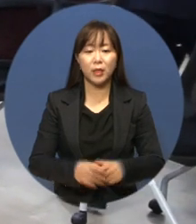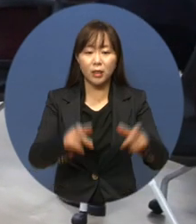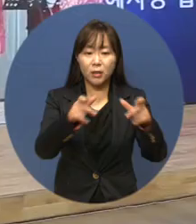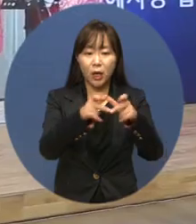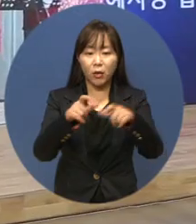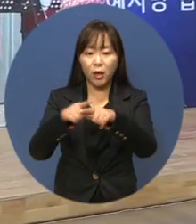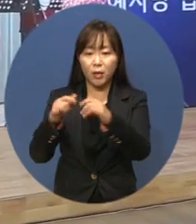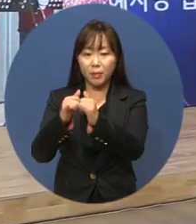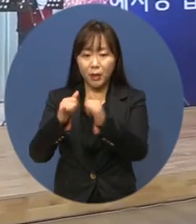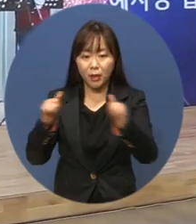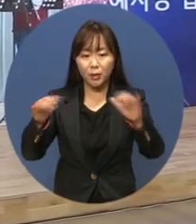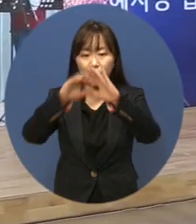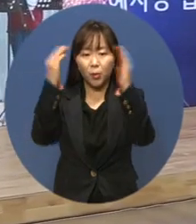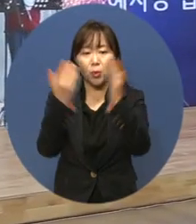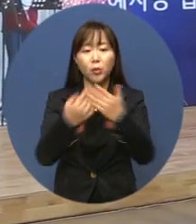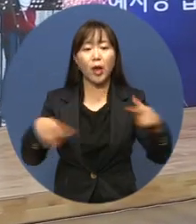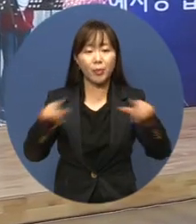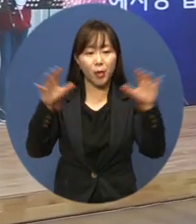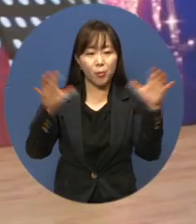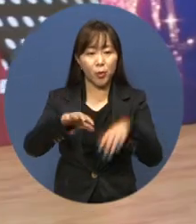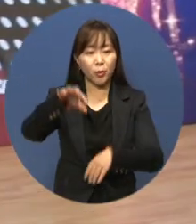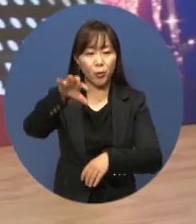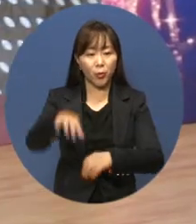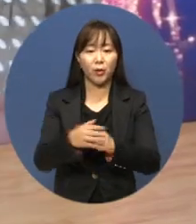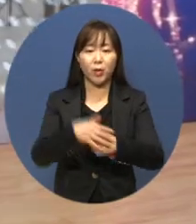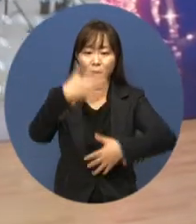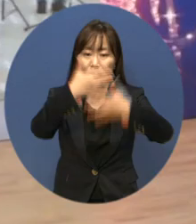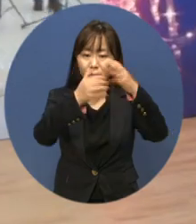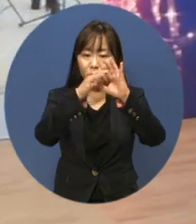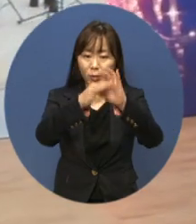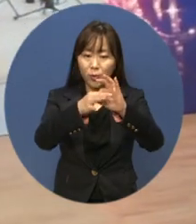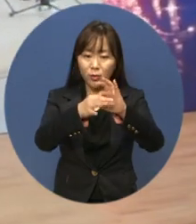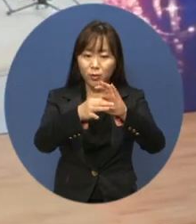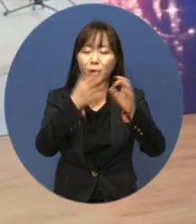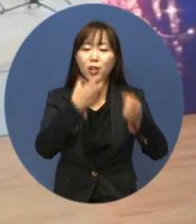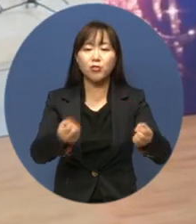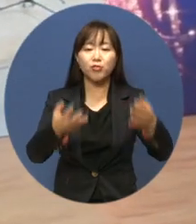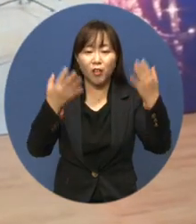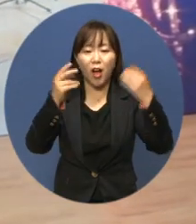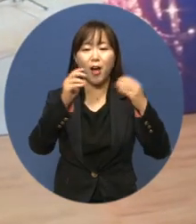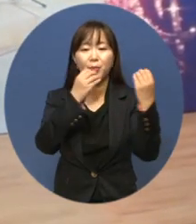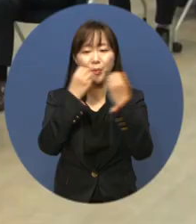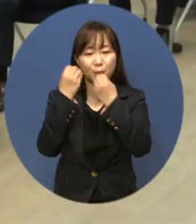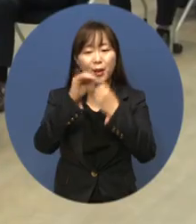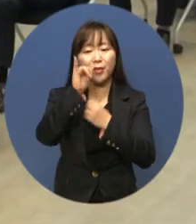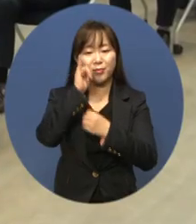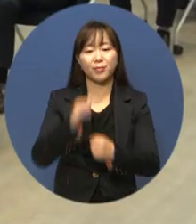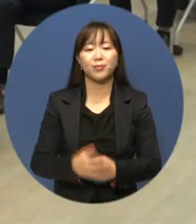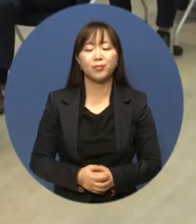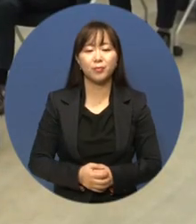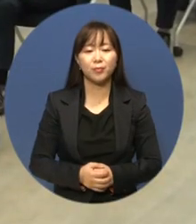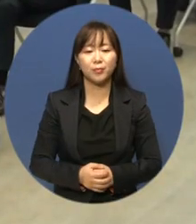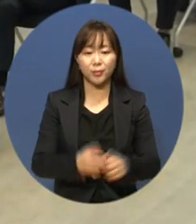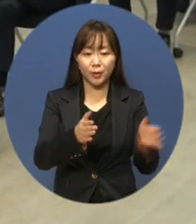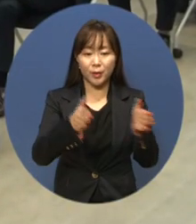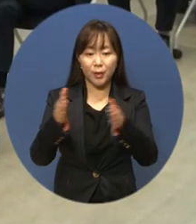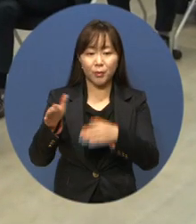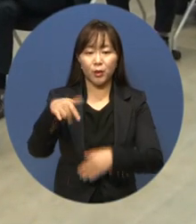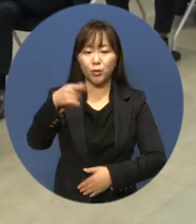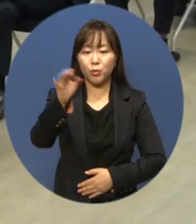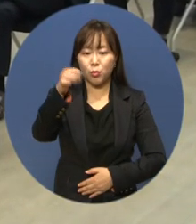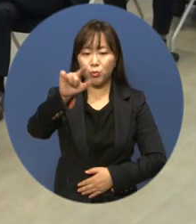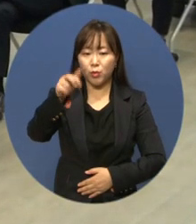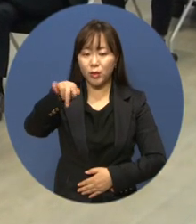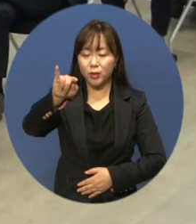장애인과 비장애인이 다 함께 모인 자리. 영상을 통해 축가 공연이 펼쳐집니다. 곧이어